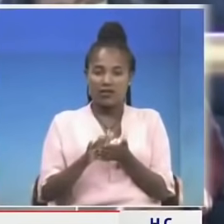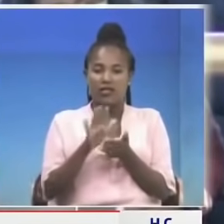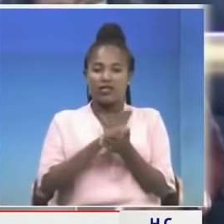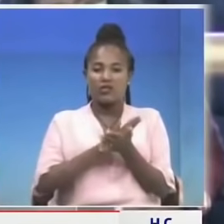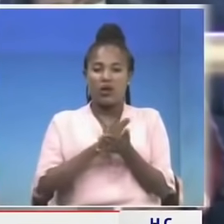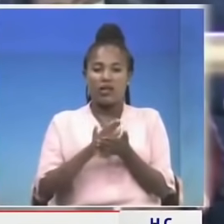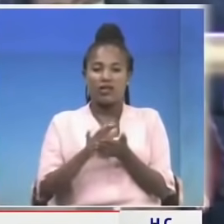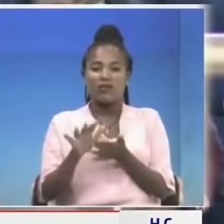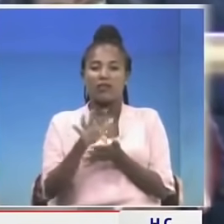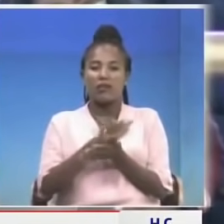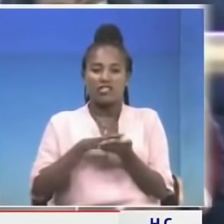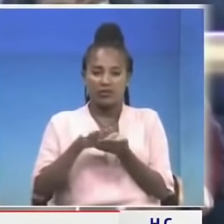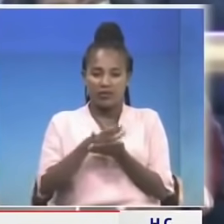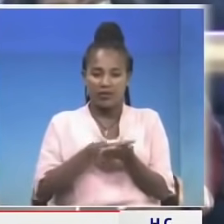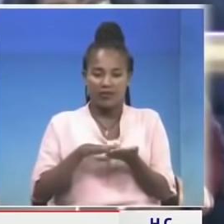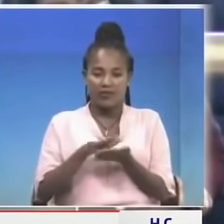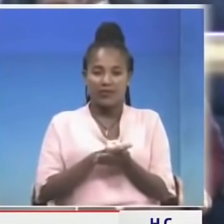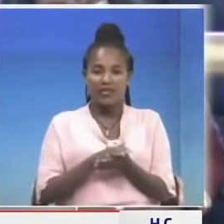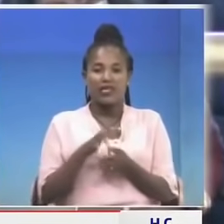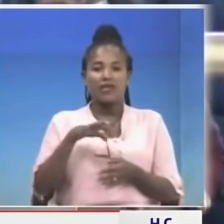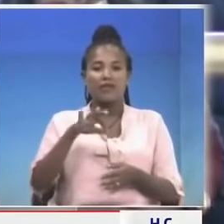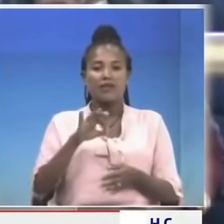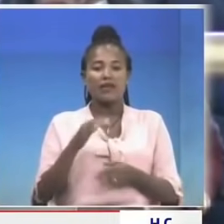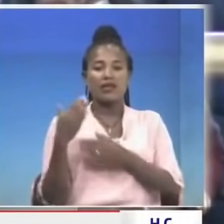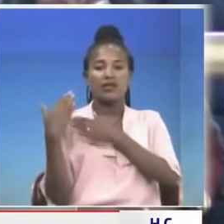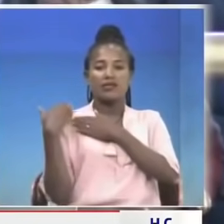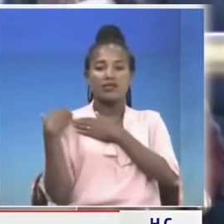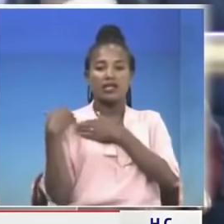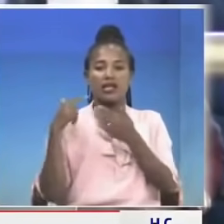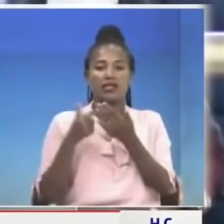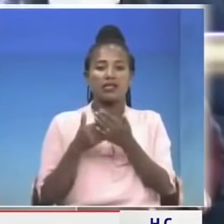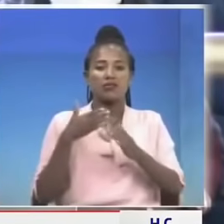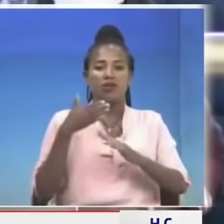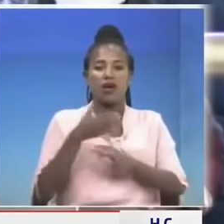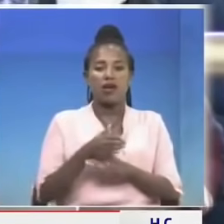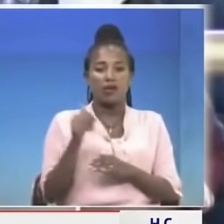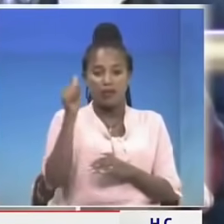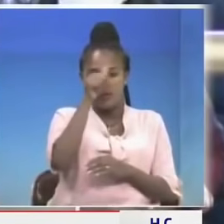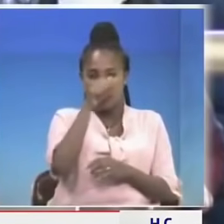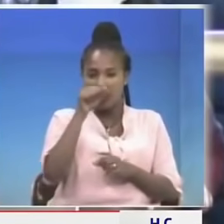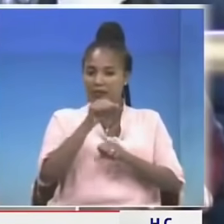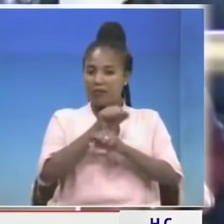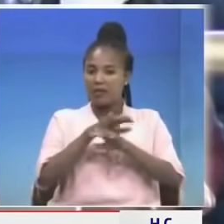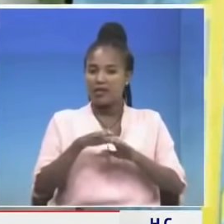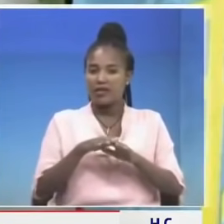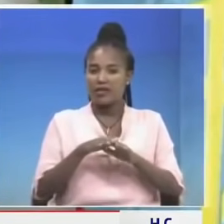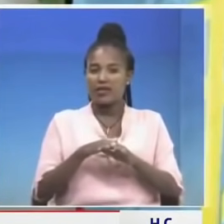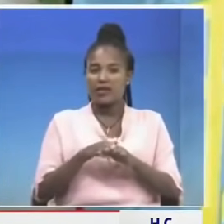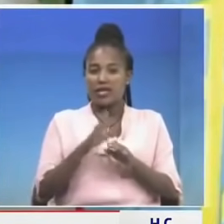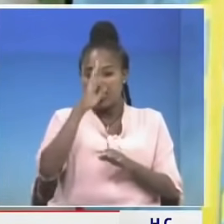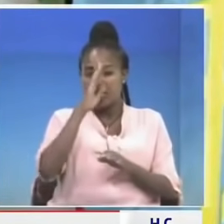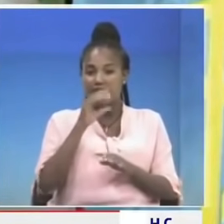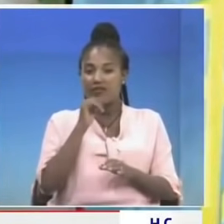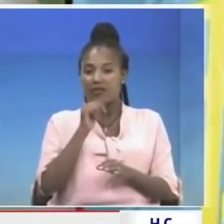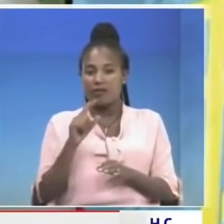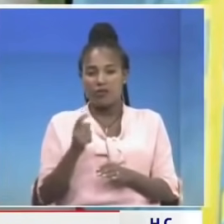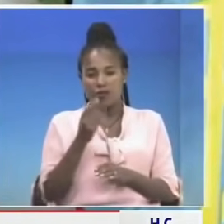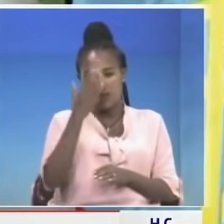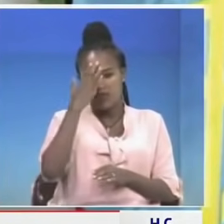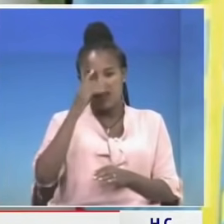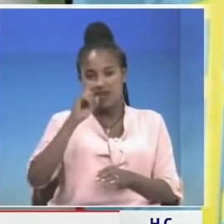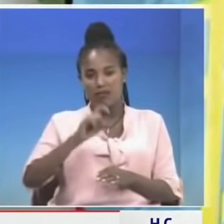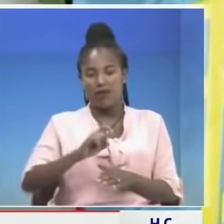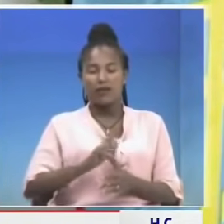ንጹሃንን በማሸበር የሚገኝ ስልጣን ከዚህ በኋላ በኢትዮጵያ ምድር የማይፈጠር መሆኑ ሊታወቅ